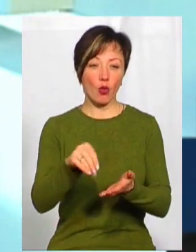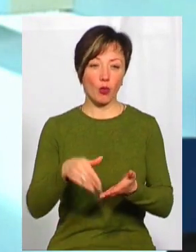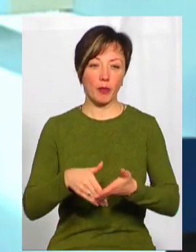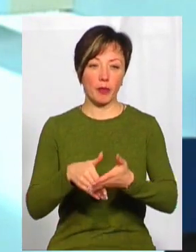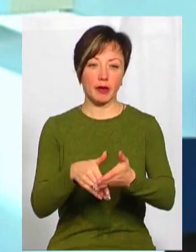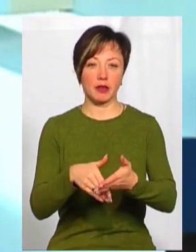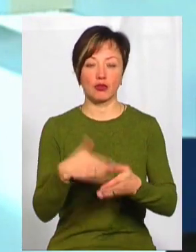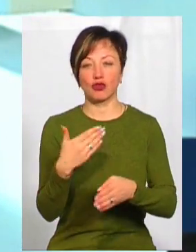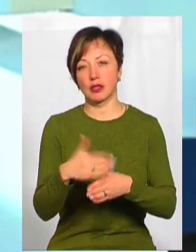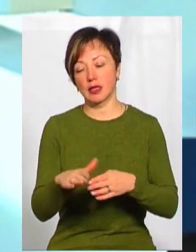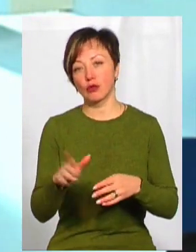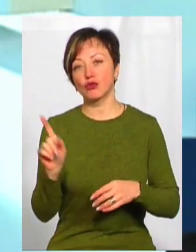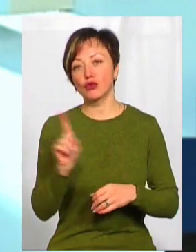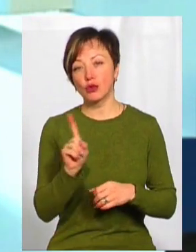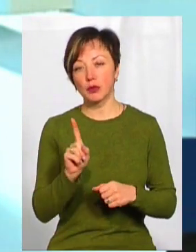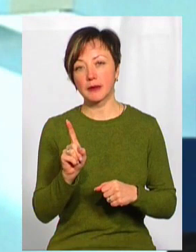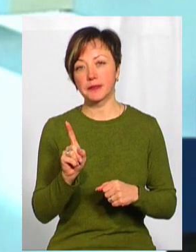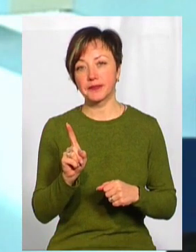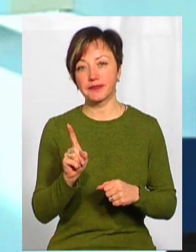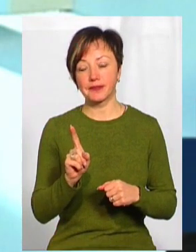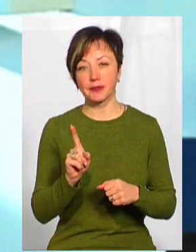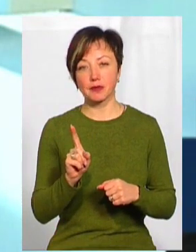закупили якусь частину з тим, щоб